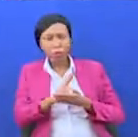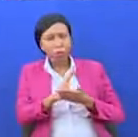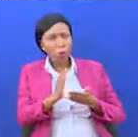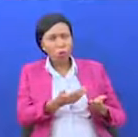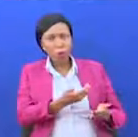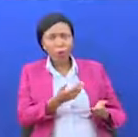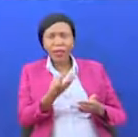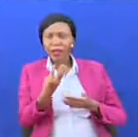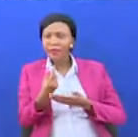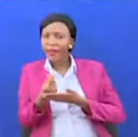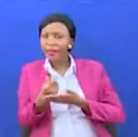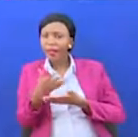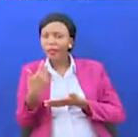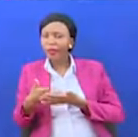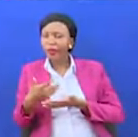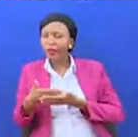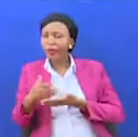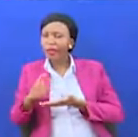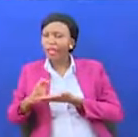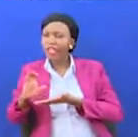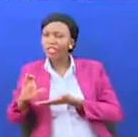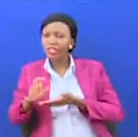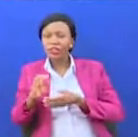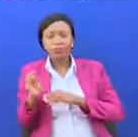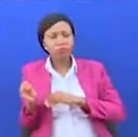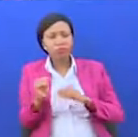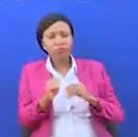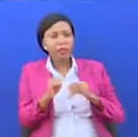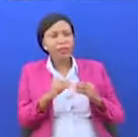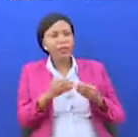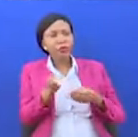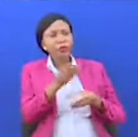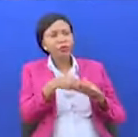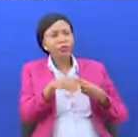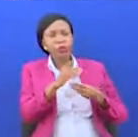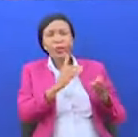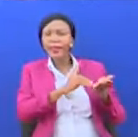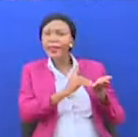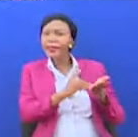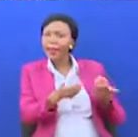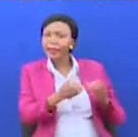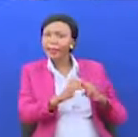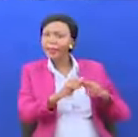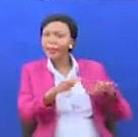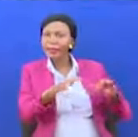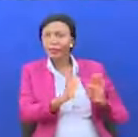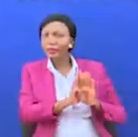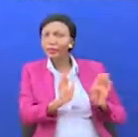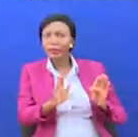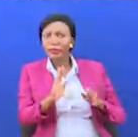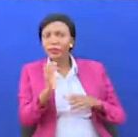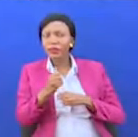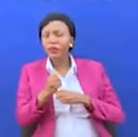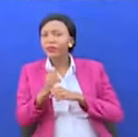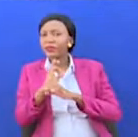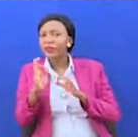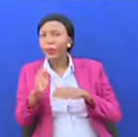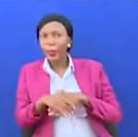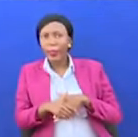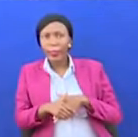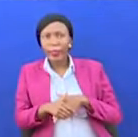fedha mikononi mwa watu na kuipeleka kwenye digital economy ili taifa letu kusanye kodi vizuri? Asante Mheshimiwa Waziri. Mheshimiwa Waziri.